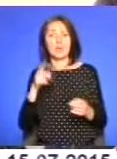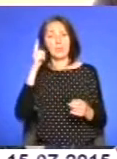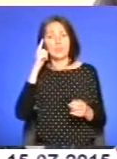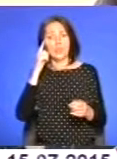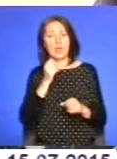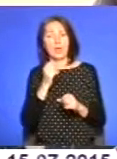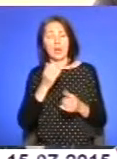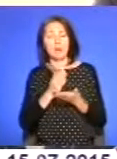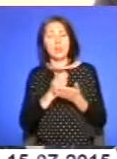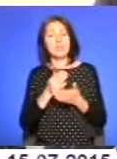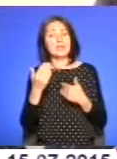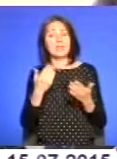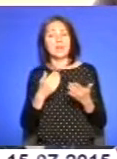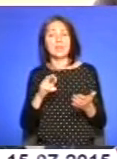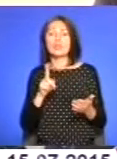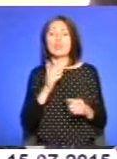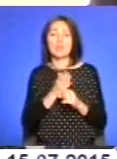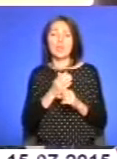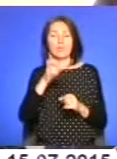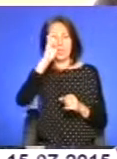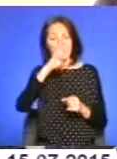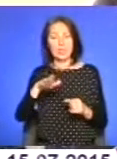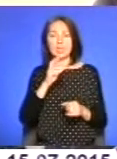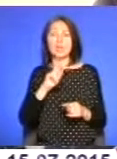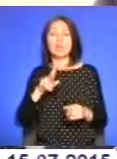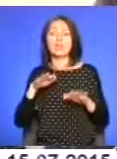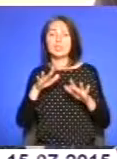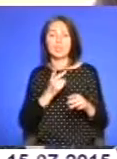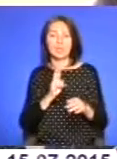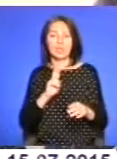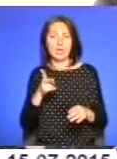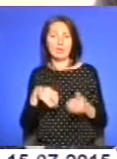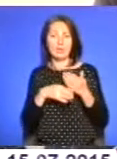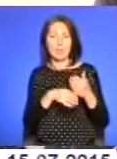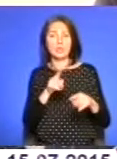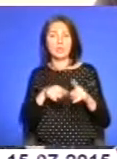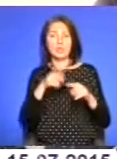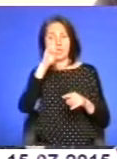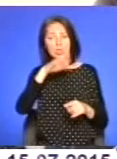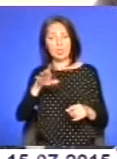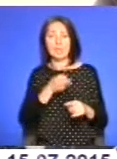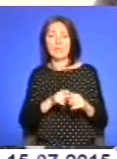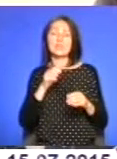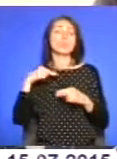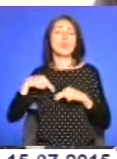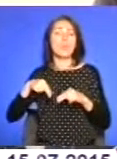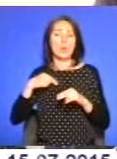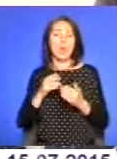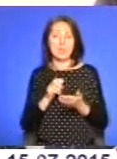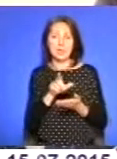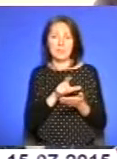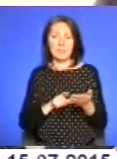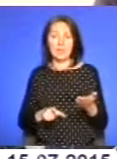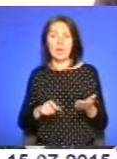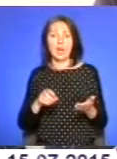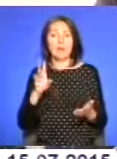до того, що відбувається в країні, як діяти, як допомогти рідній державі. І, власне, у цій праці митрополит Андрей розповідає,